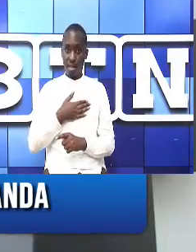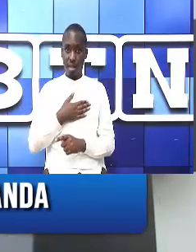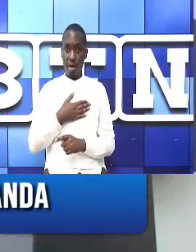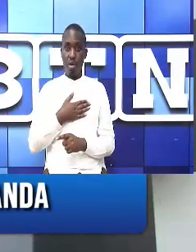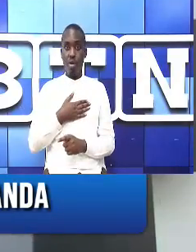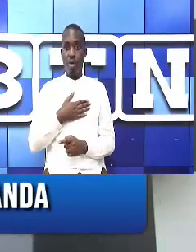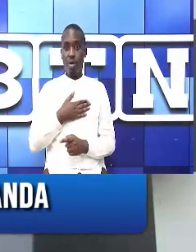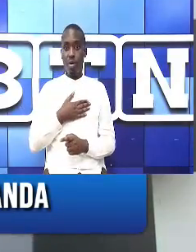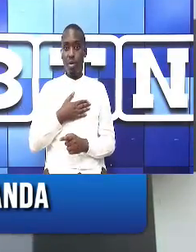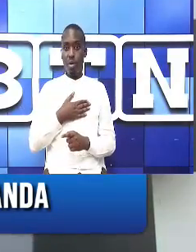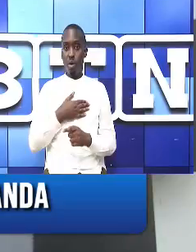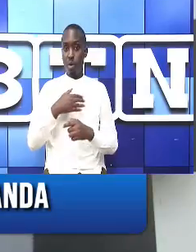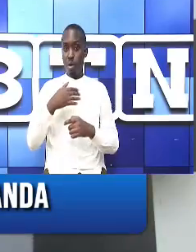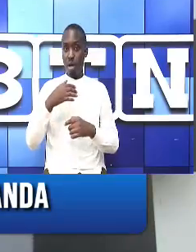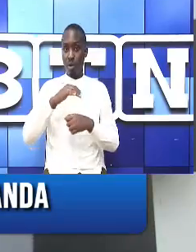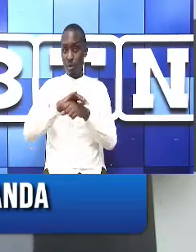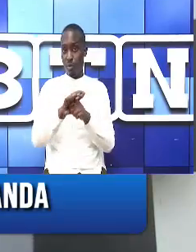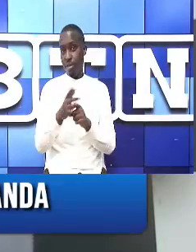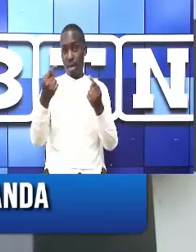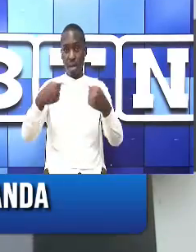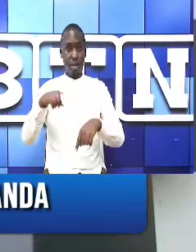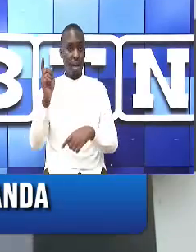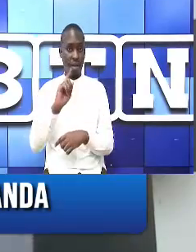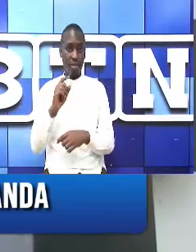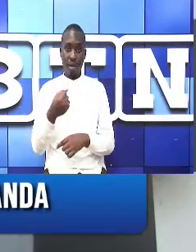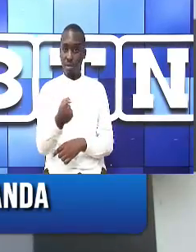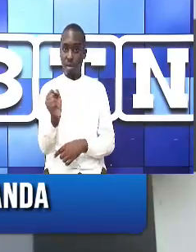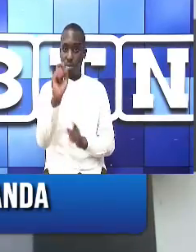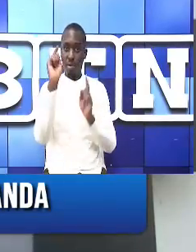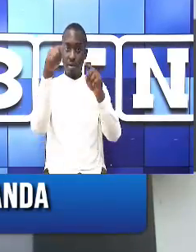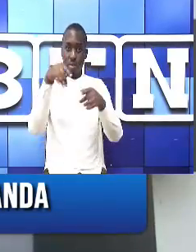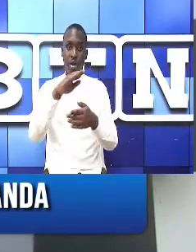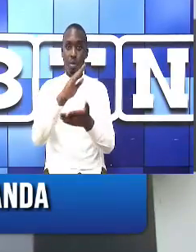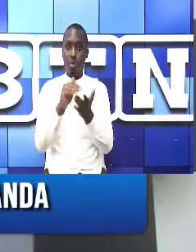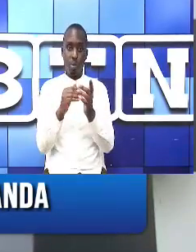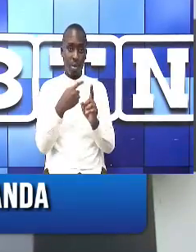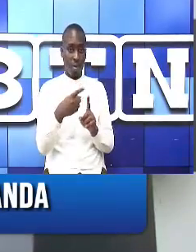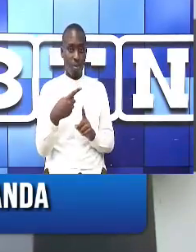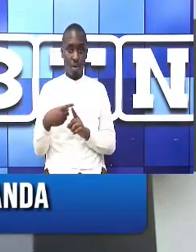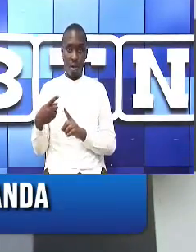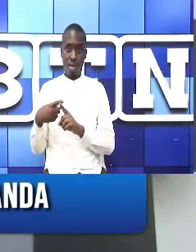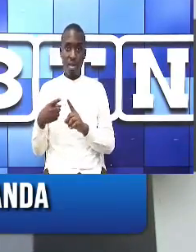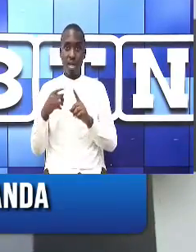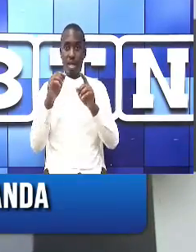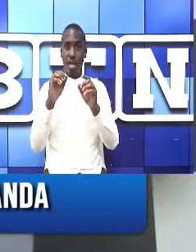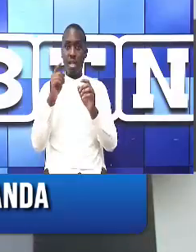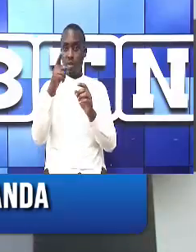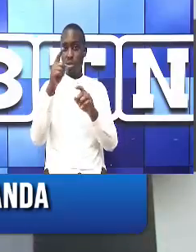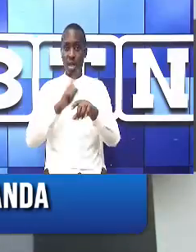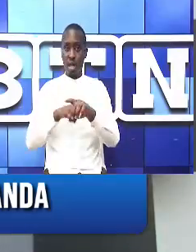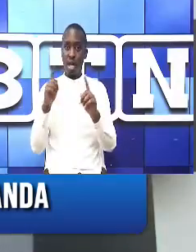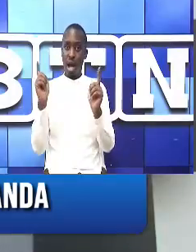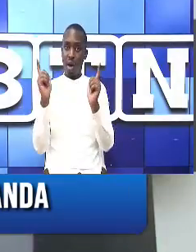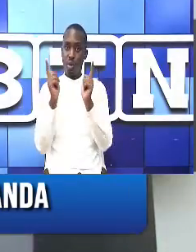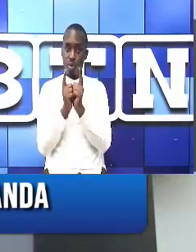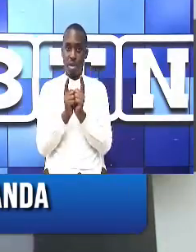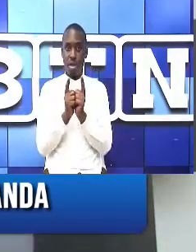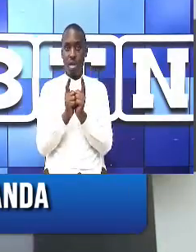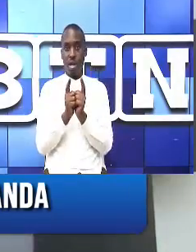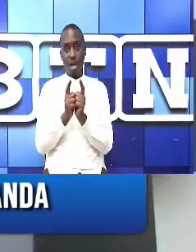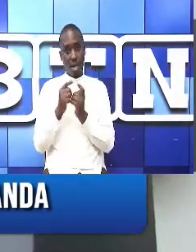ubu burwayi bwa korona bwari butaraza bakajya banadutembereza bakatujyana ku bigo bitandukanye nibwo naje kugenda nanjye